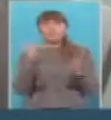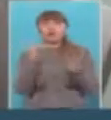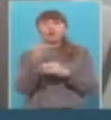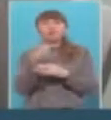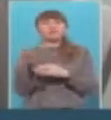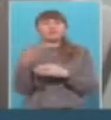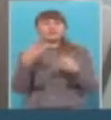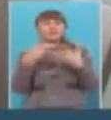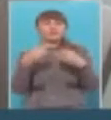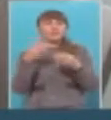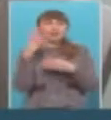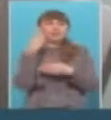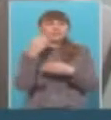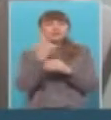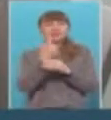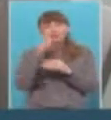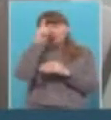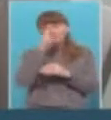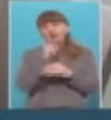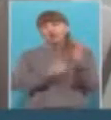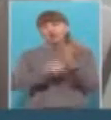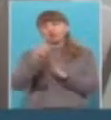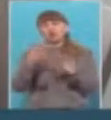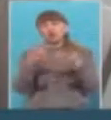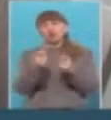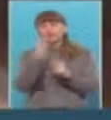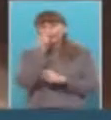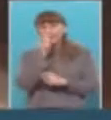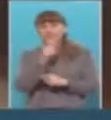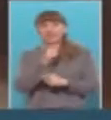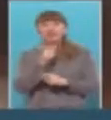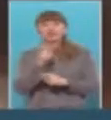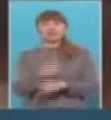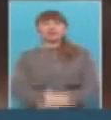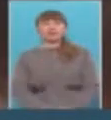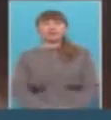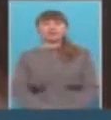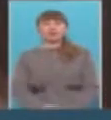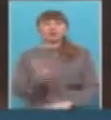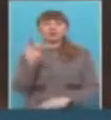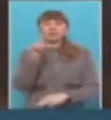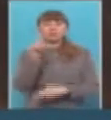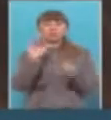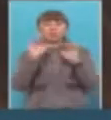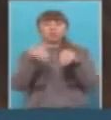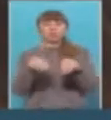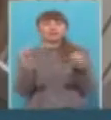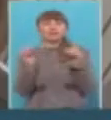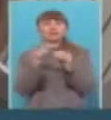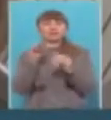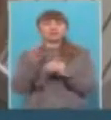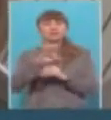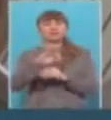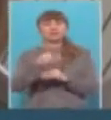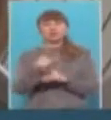орталық, жастарға қызмет көрсету аймағы, еріктілер корпусы мен жатақханаға кураторлық көрсету орындары, шеберханалар да бар. Жастармен жұмыс